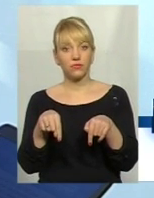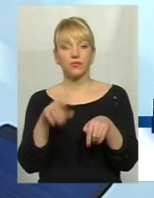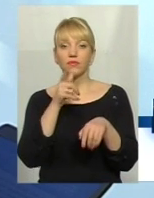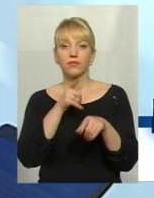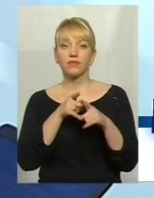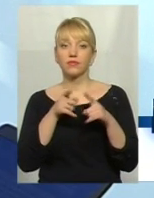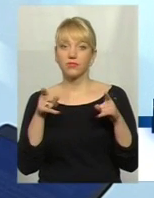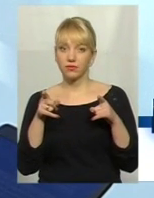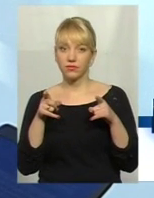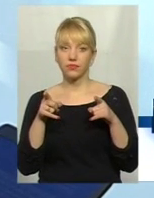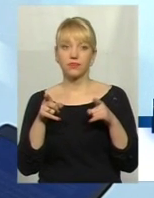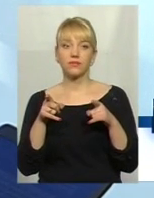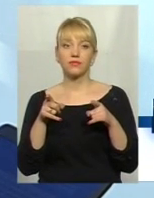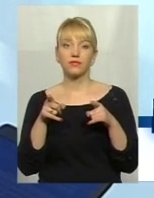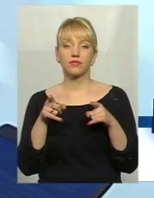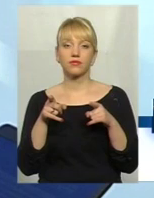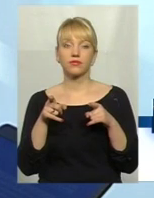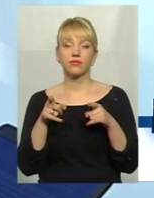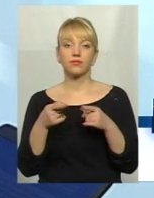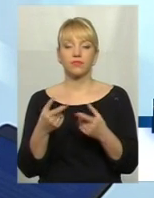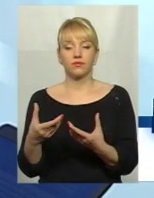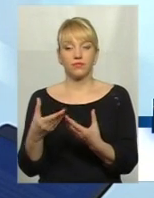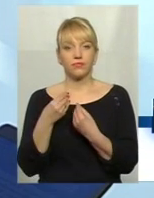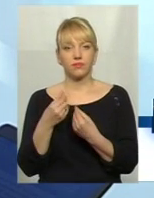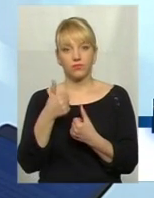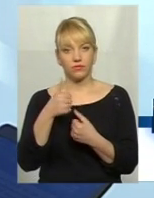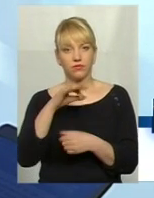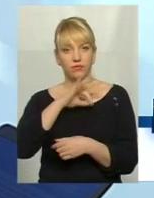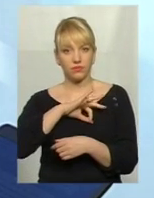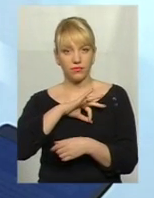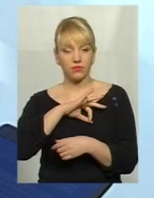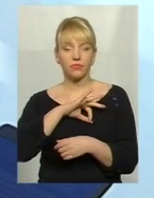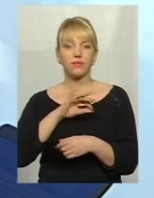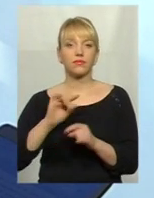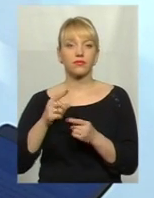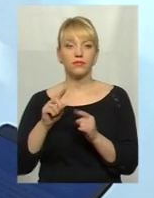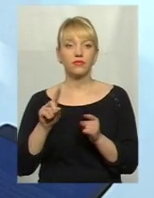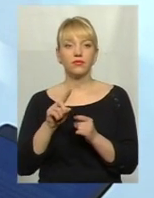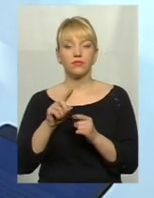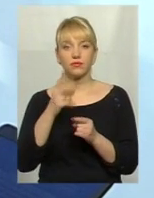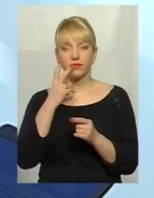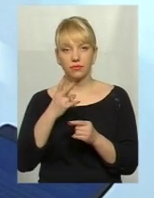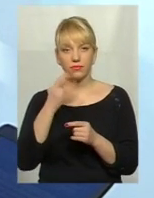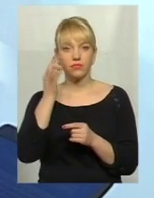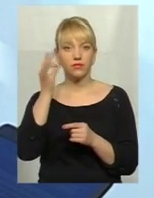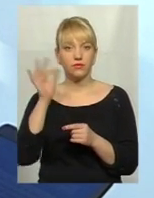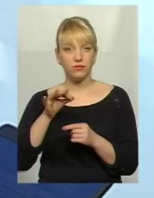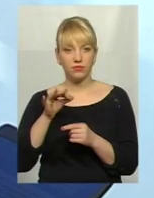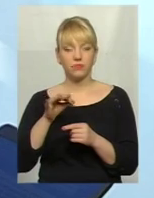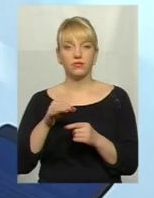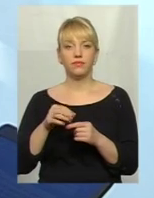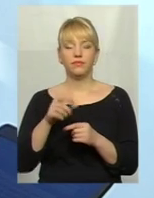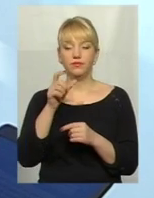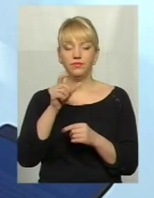терміни зіграли нам на користь, тому що ми вже, скажімо так, бачачи досвід громад,